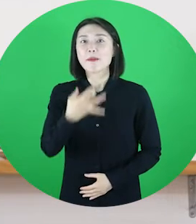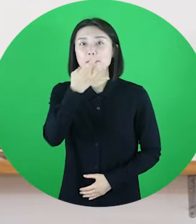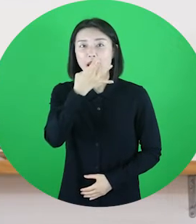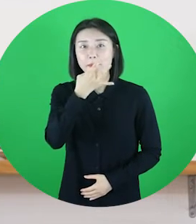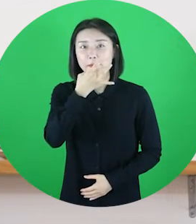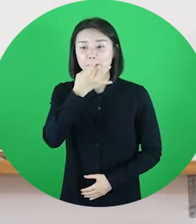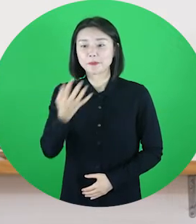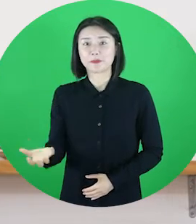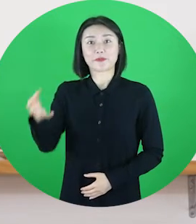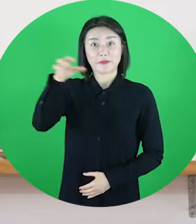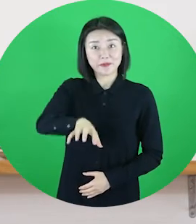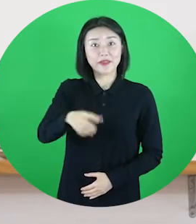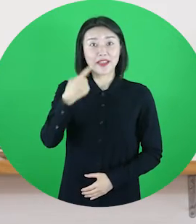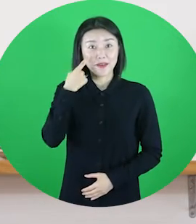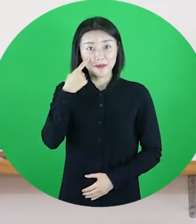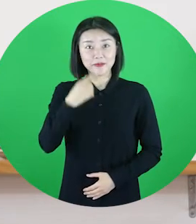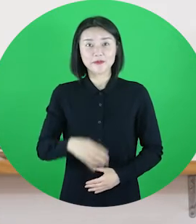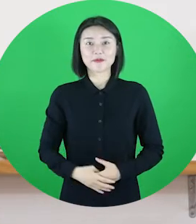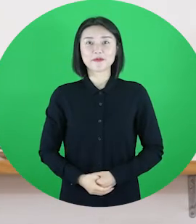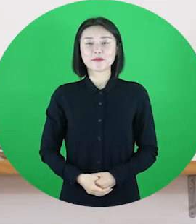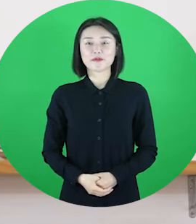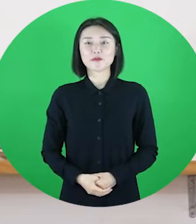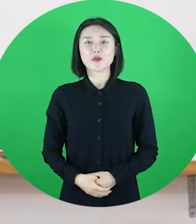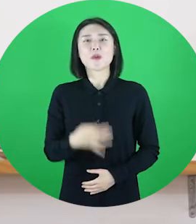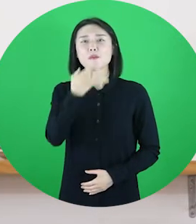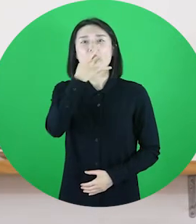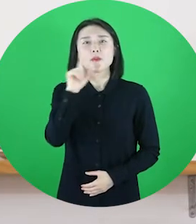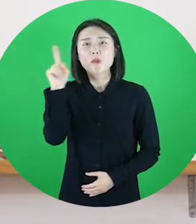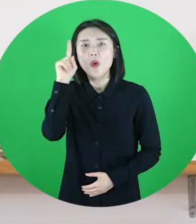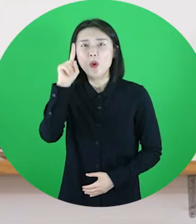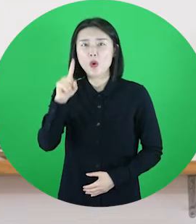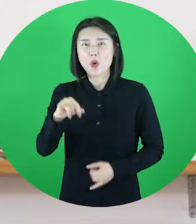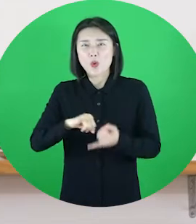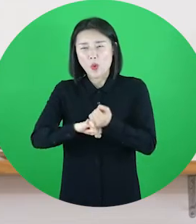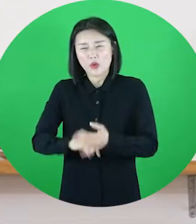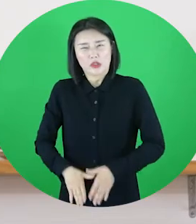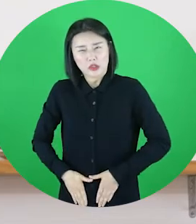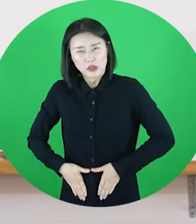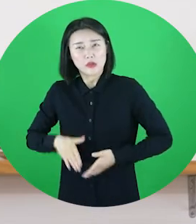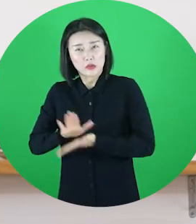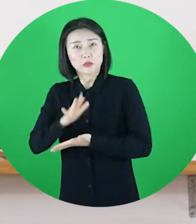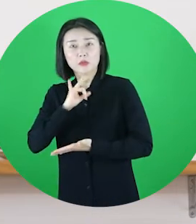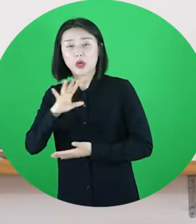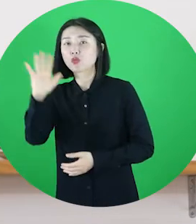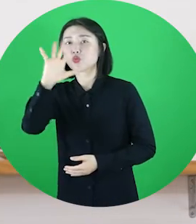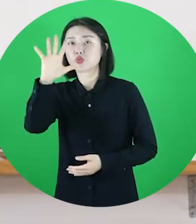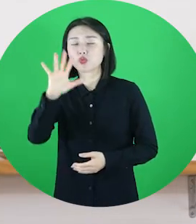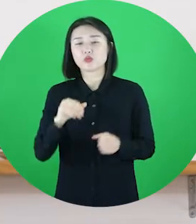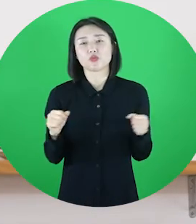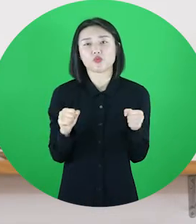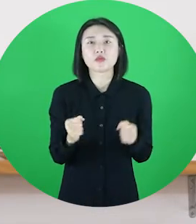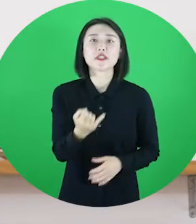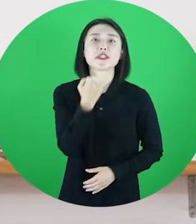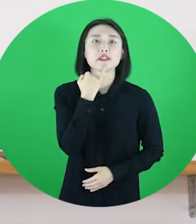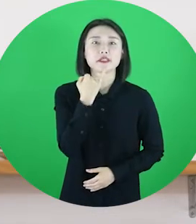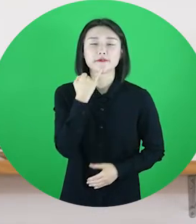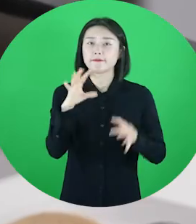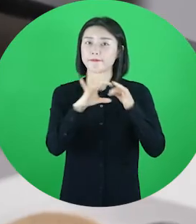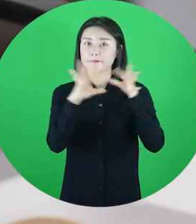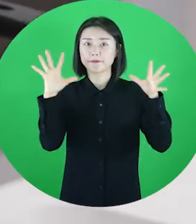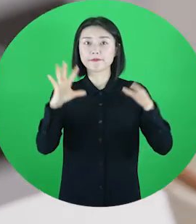한번 넣어주도록 하겠습니다. 밥은 집에 있는 찬밥을 넣어줘도 되고 따뜻한 밥을 넣어줘도